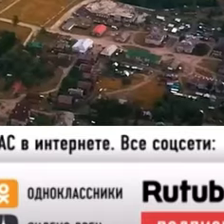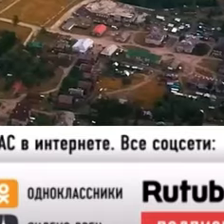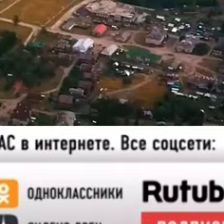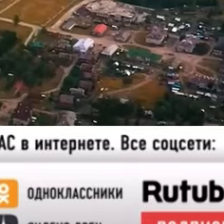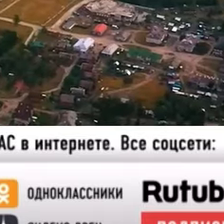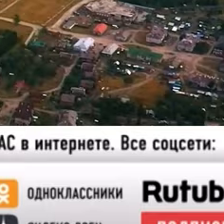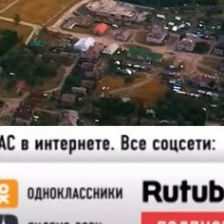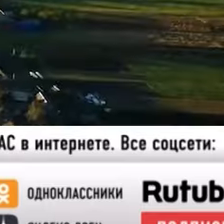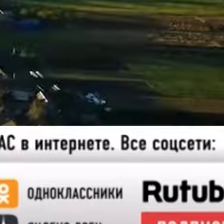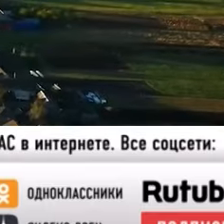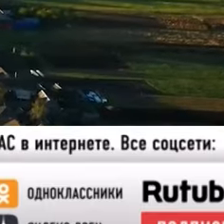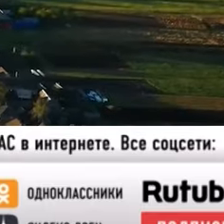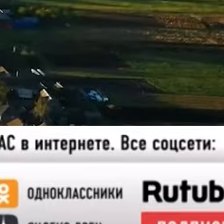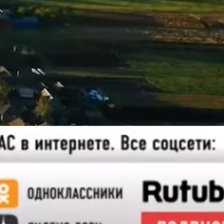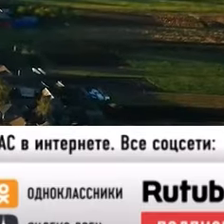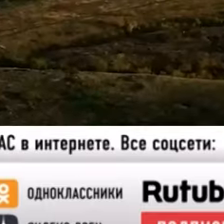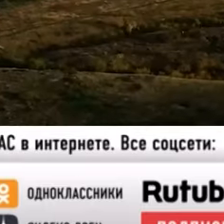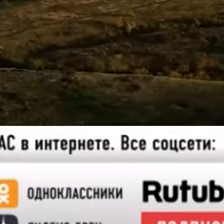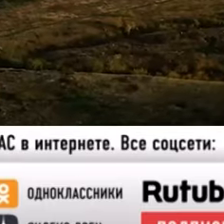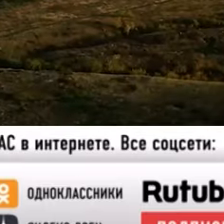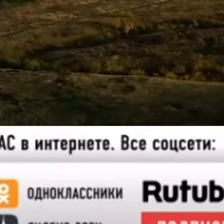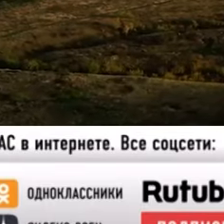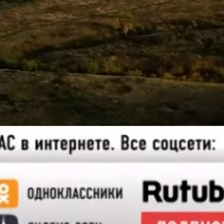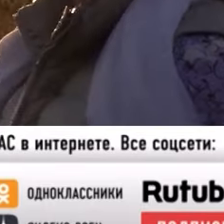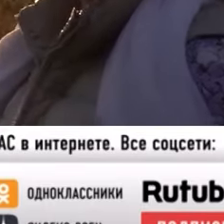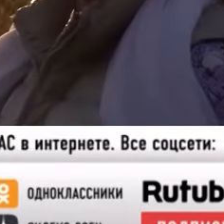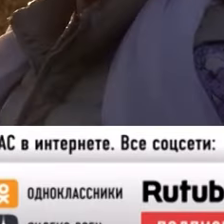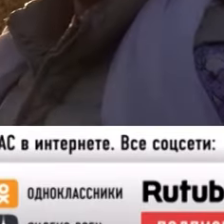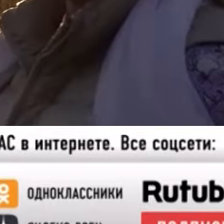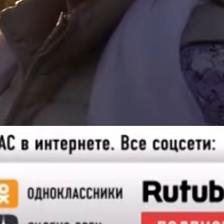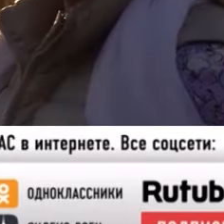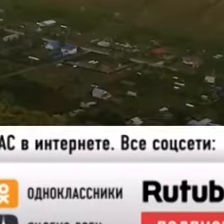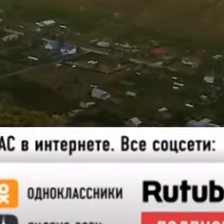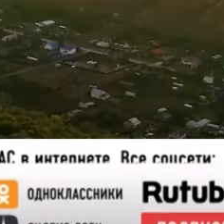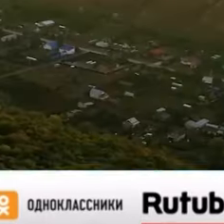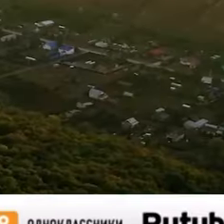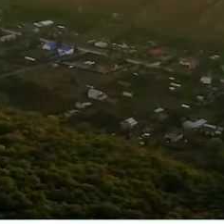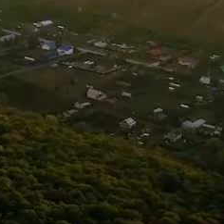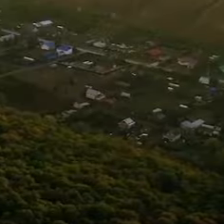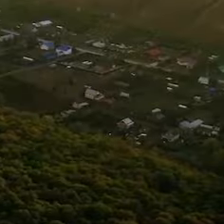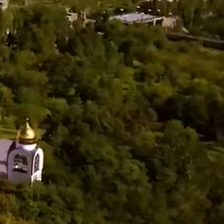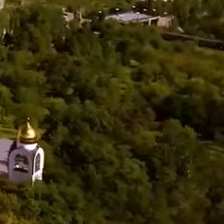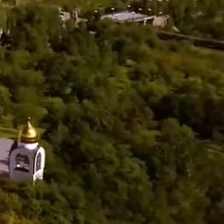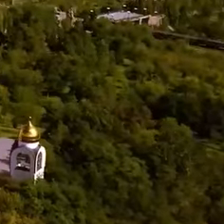другого пути добраться в монастырь тоже нет. Ну вот он, Волжский Афон.